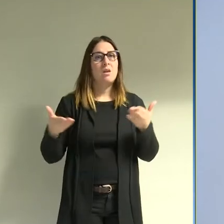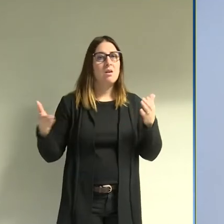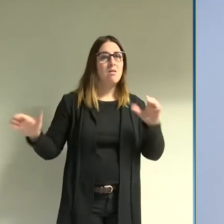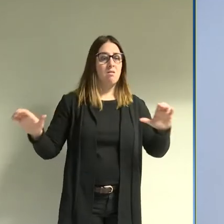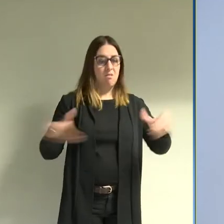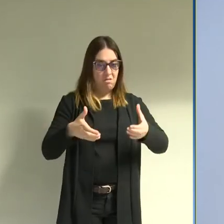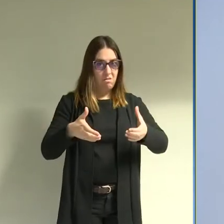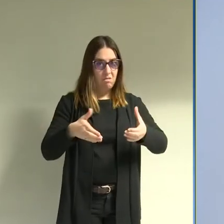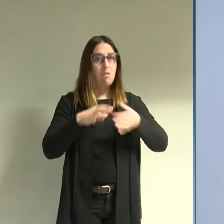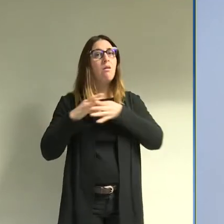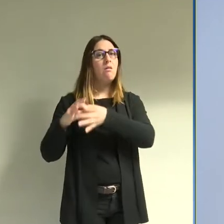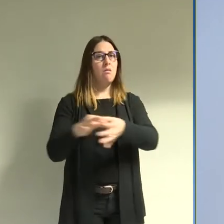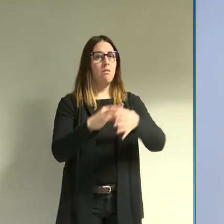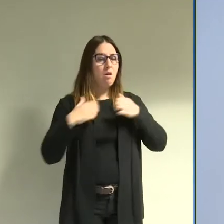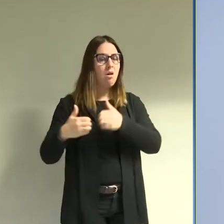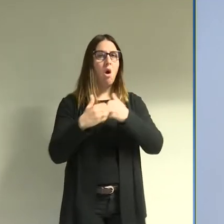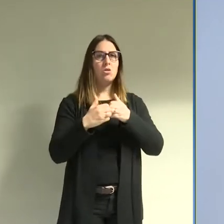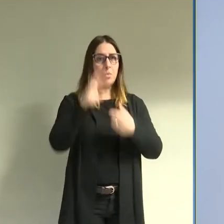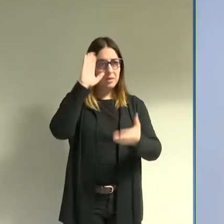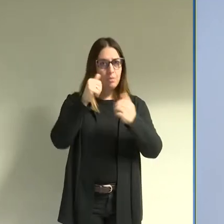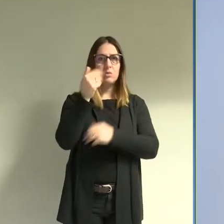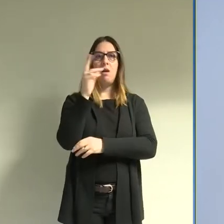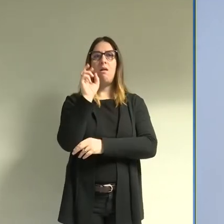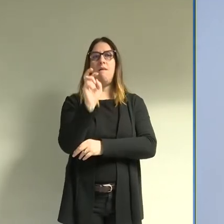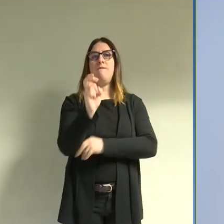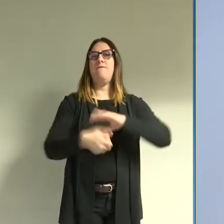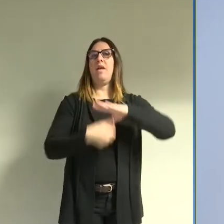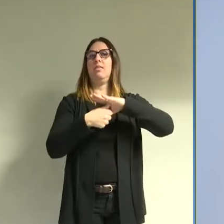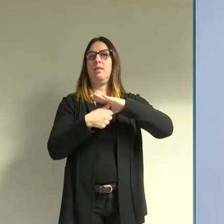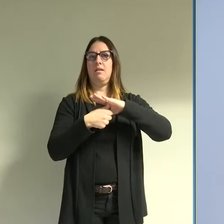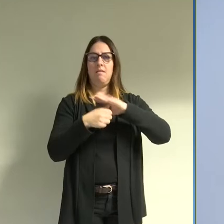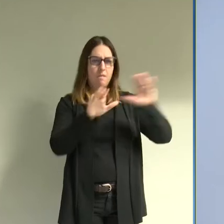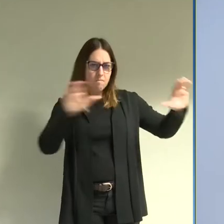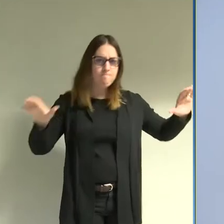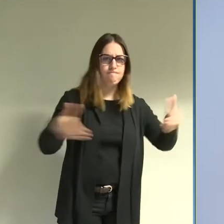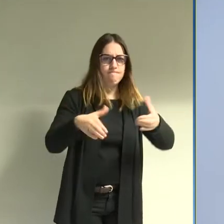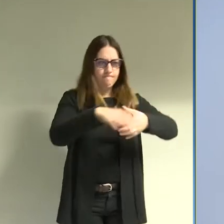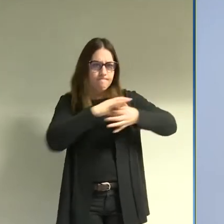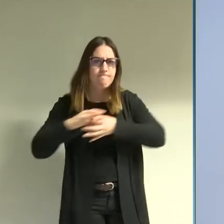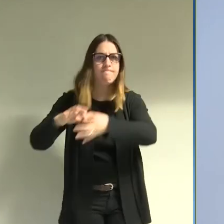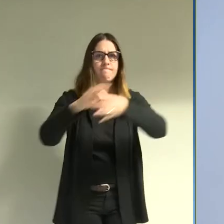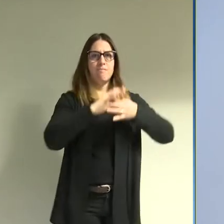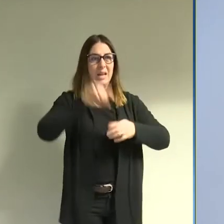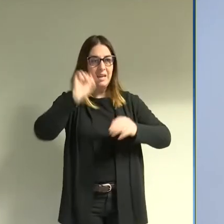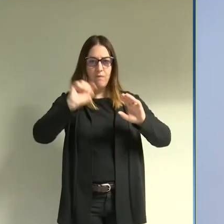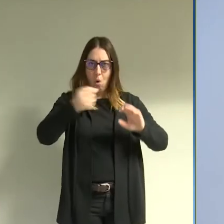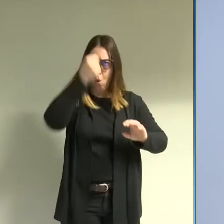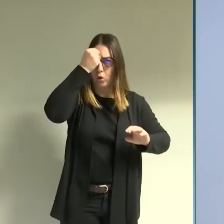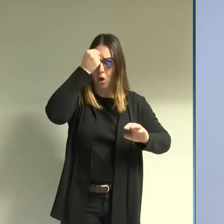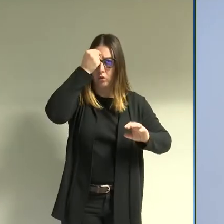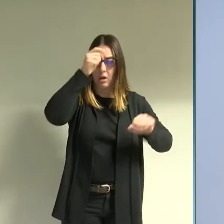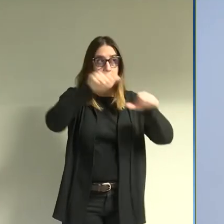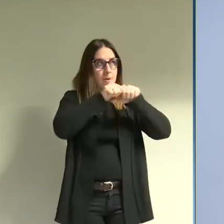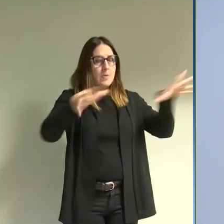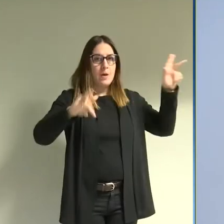serre démarche capitale verte collectivement nous devons monter en charge dans notre prise de conscience de l'ampleur